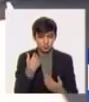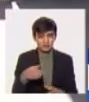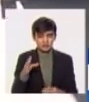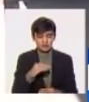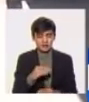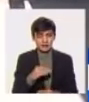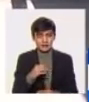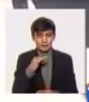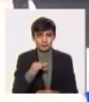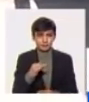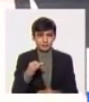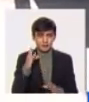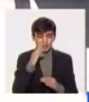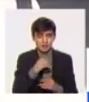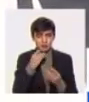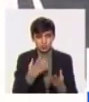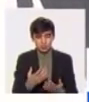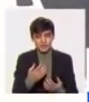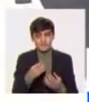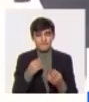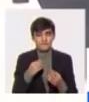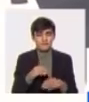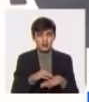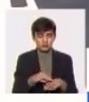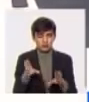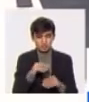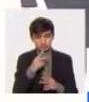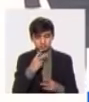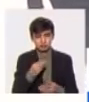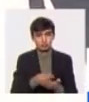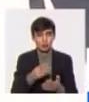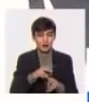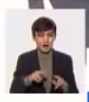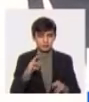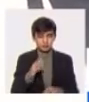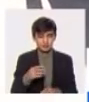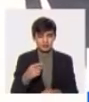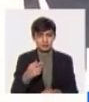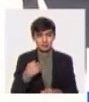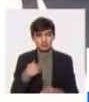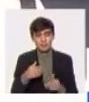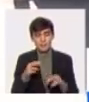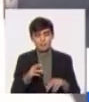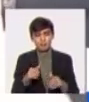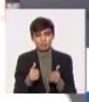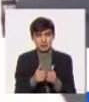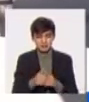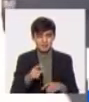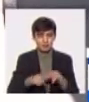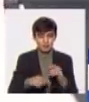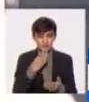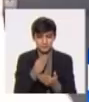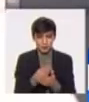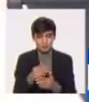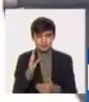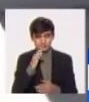Просто начинаешь ценить обычные простые вещи. Это возможность побыть с близкими. Даже простой